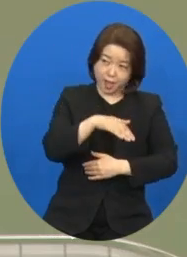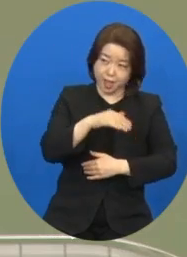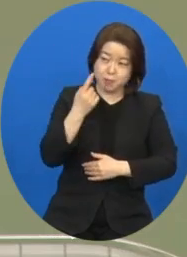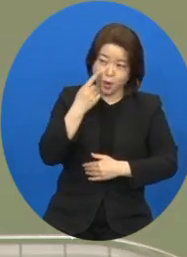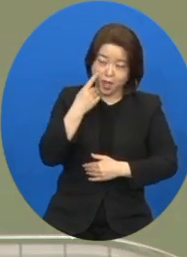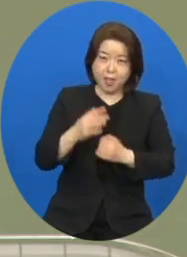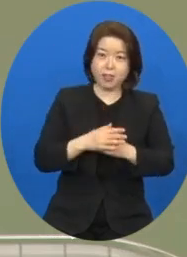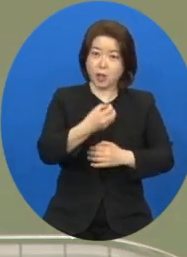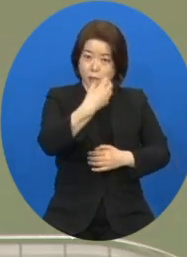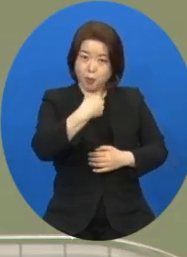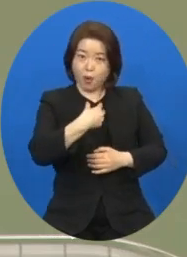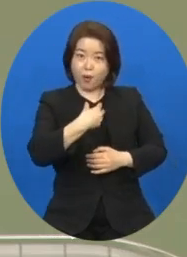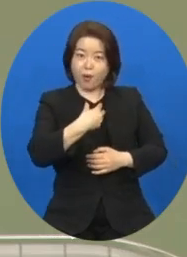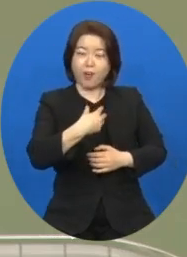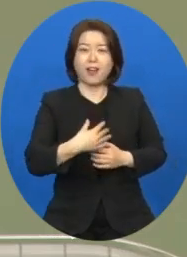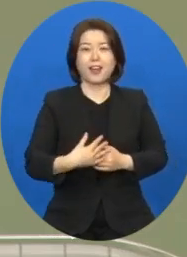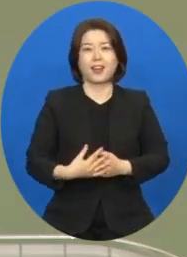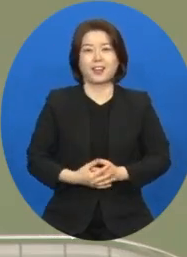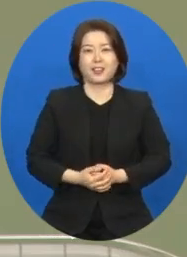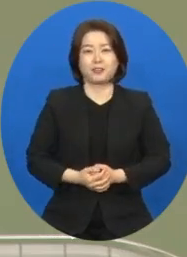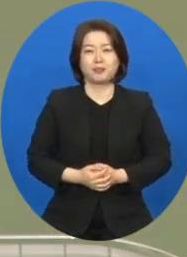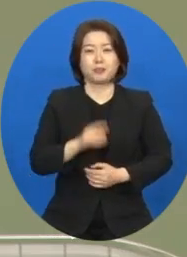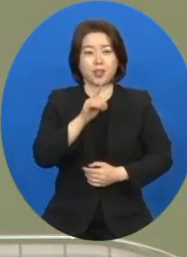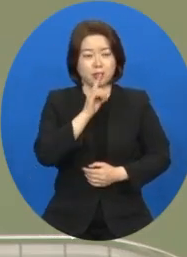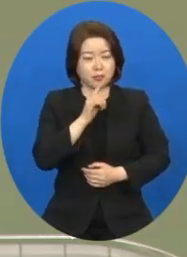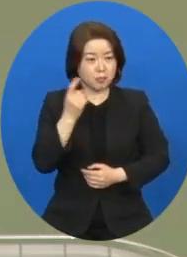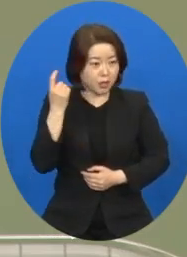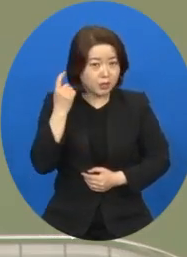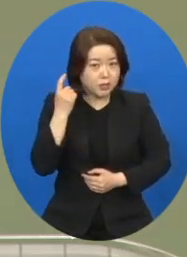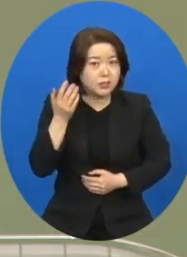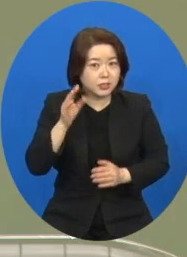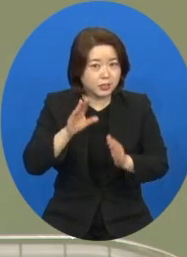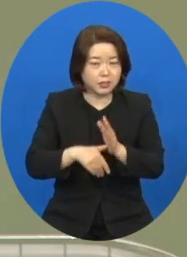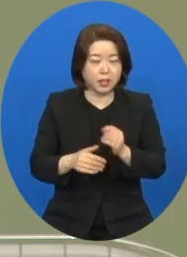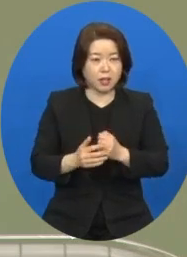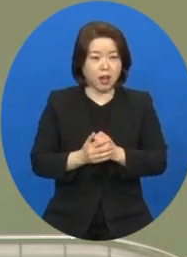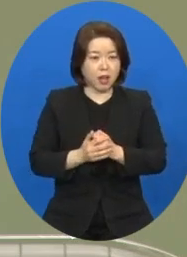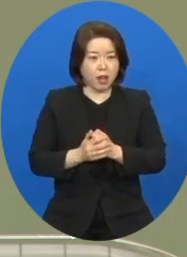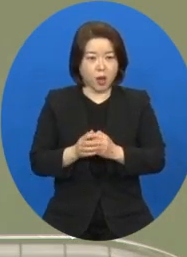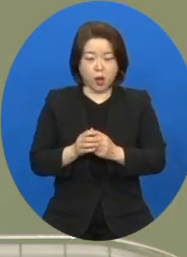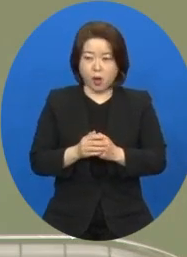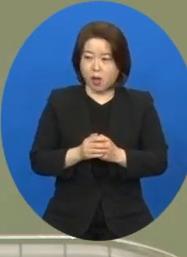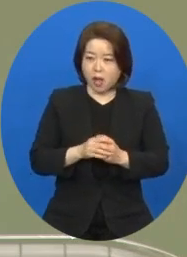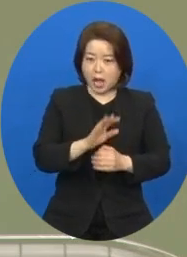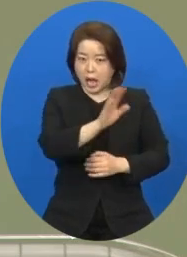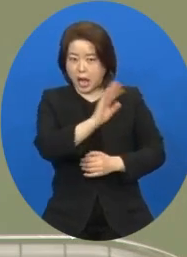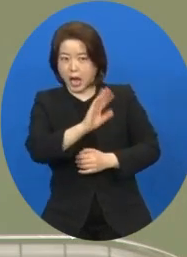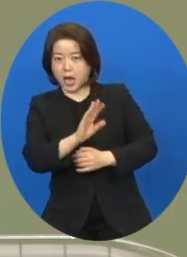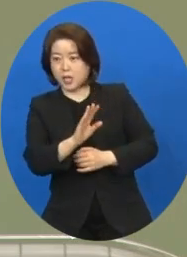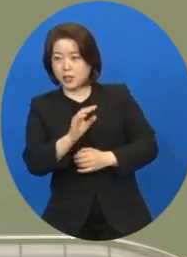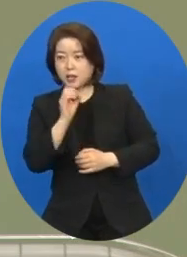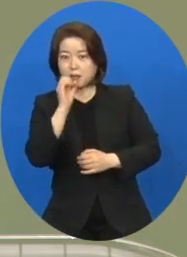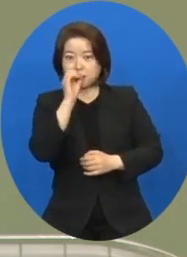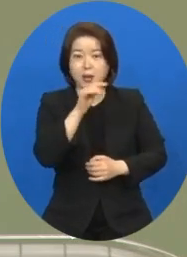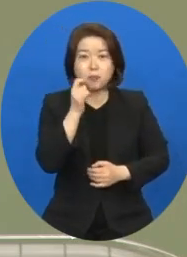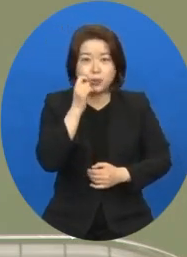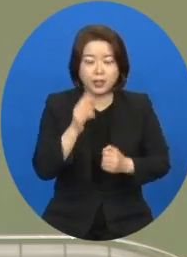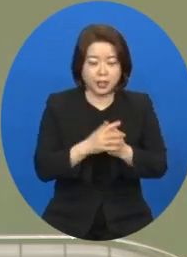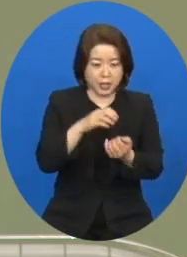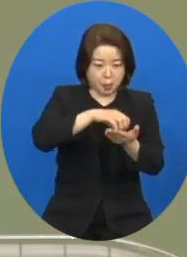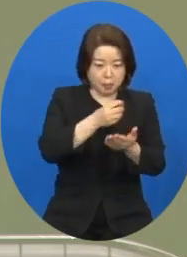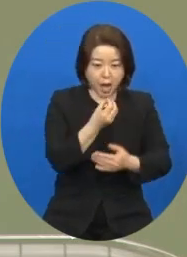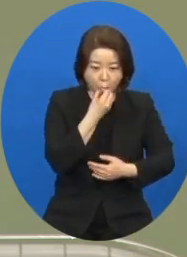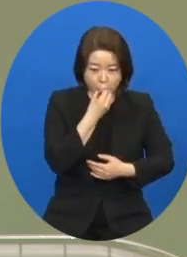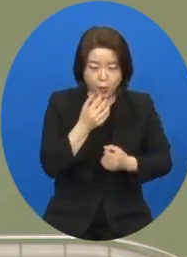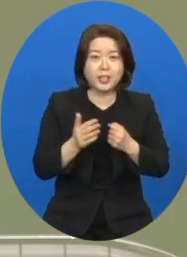이렇게 전도를 하더래요. 그 말을 듣는데 안 나가겠다는 말을 못 하겠더래요. 그 빵 한 조각 얻어먹은 것